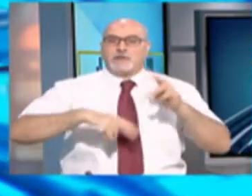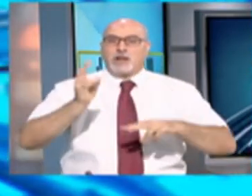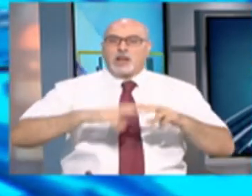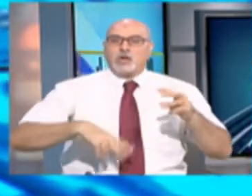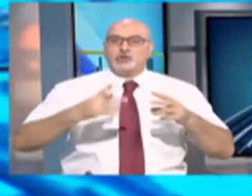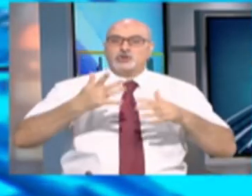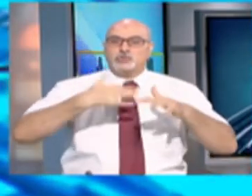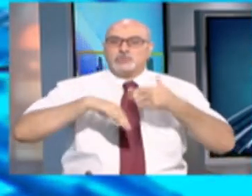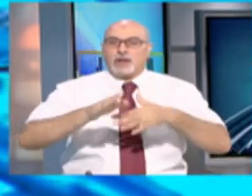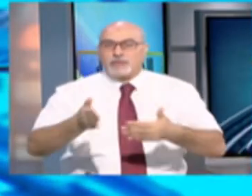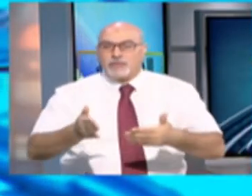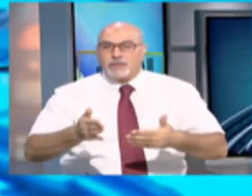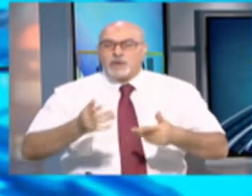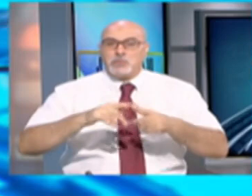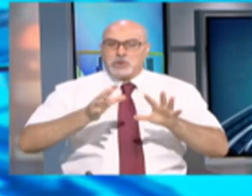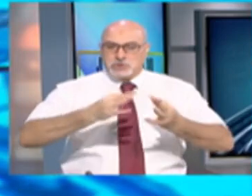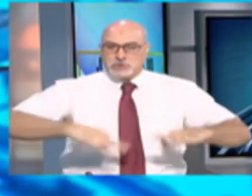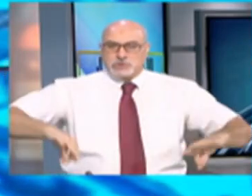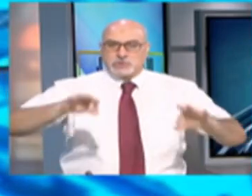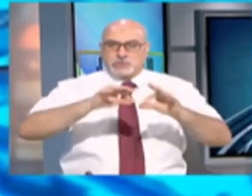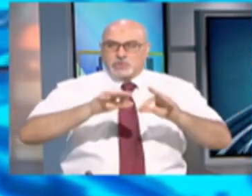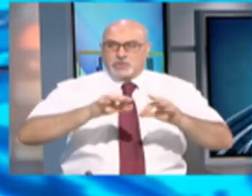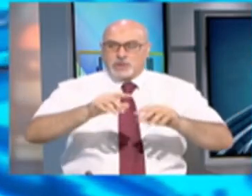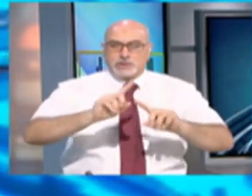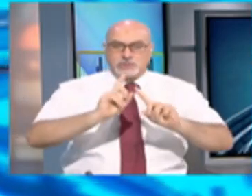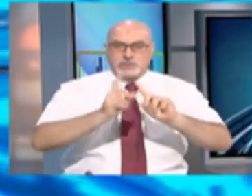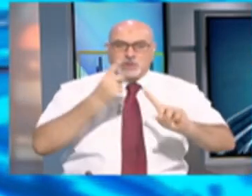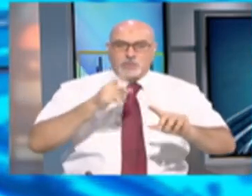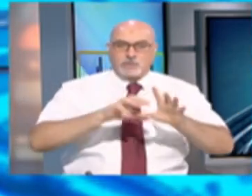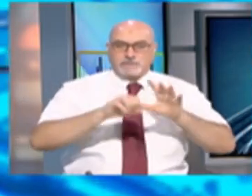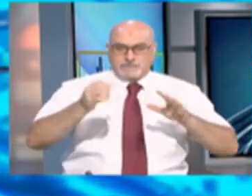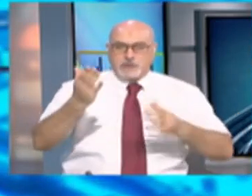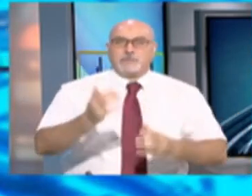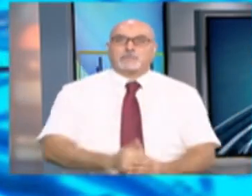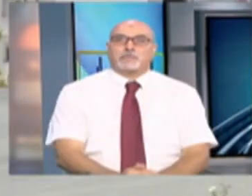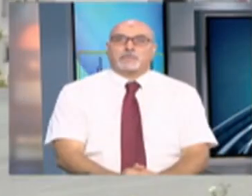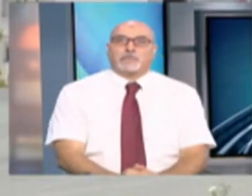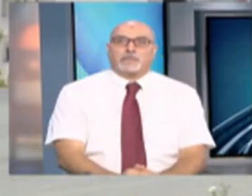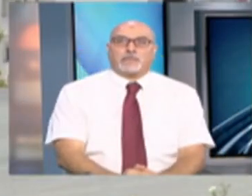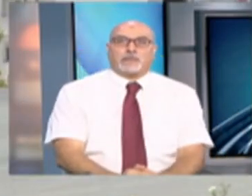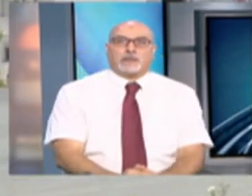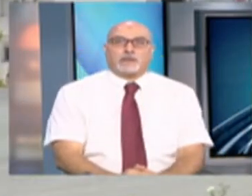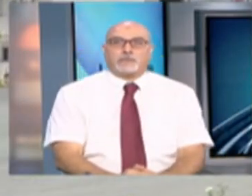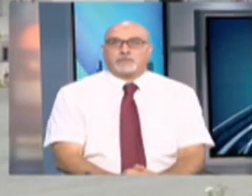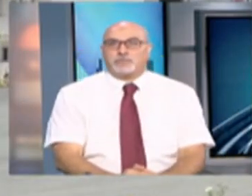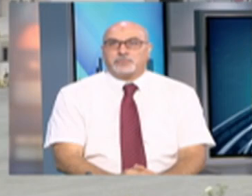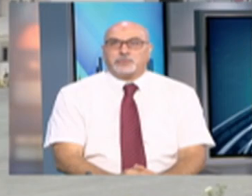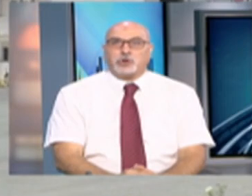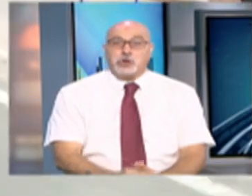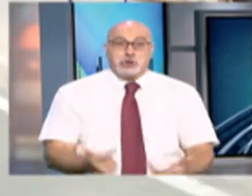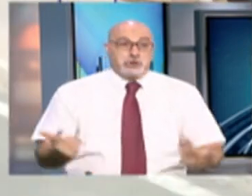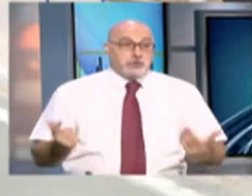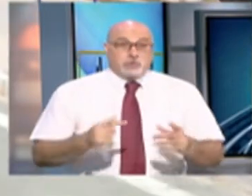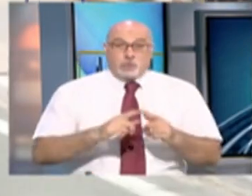وجودة المرافق والمنشآت الرياضية المنجزة خصيصا لهذا الحدث. عمر جمعي. مع بداية العد